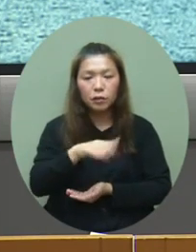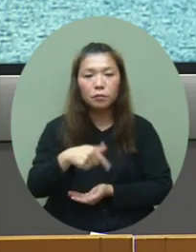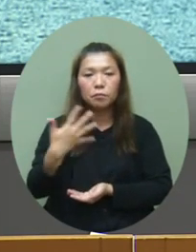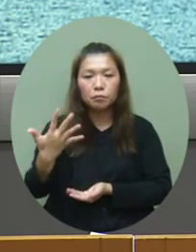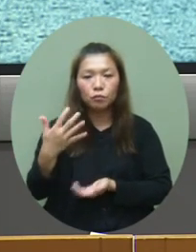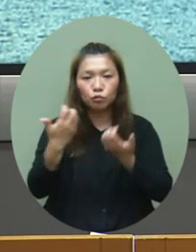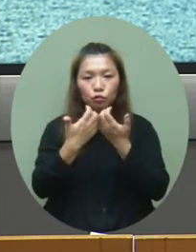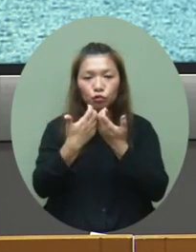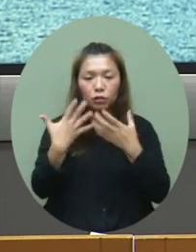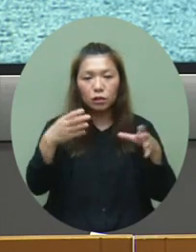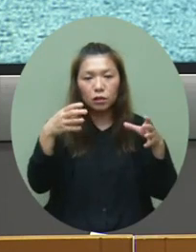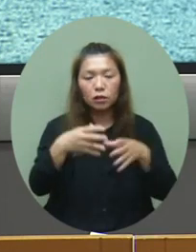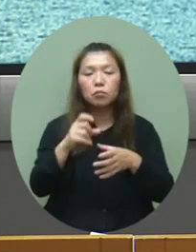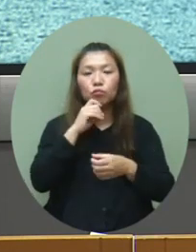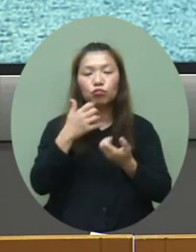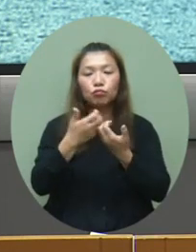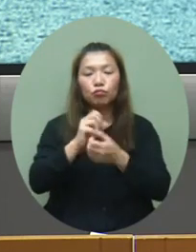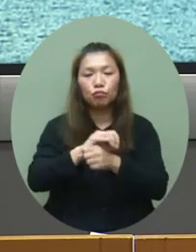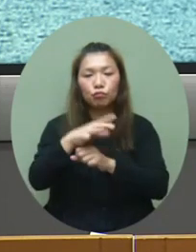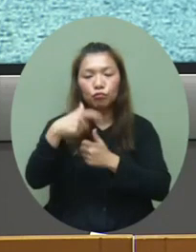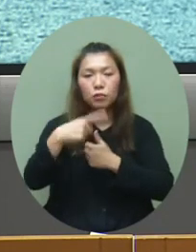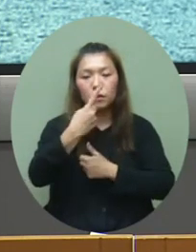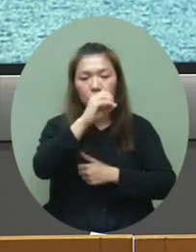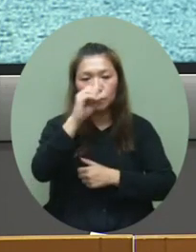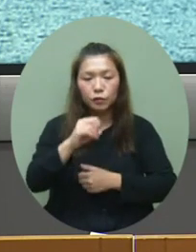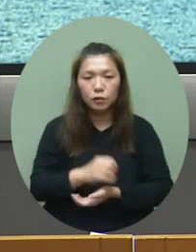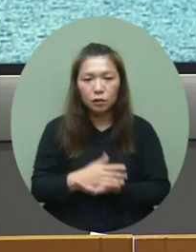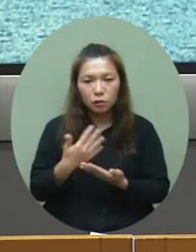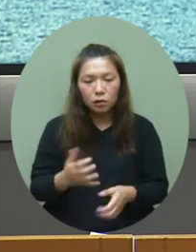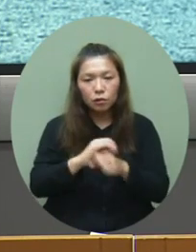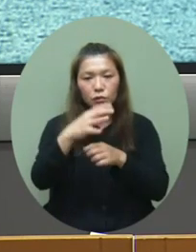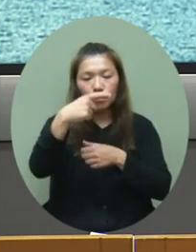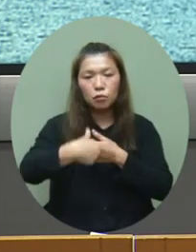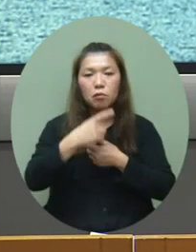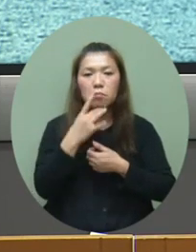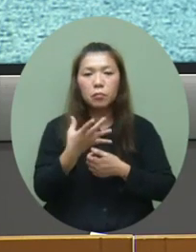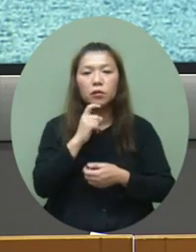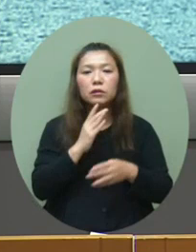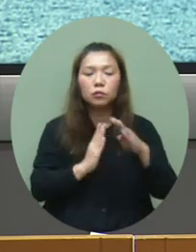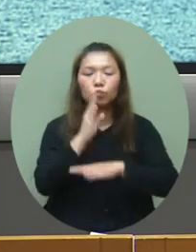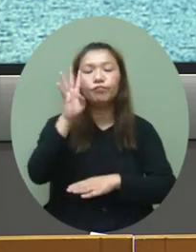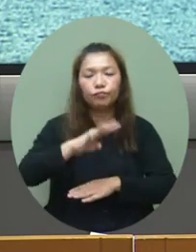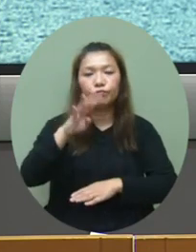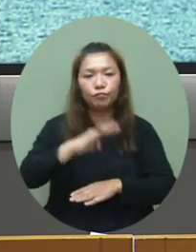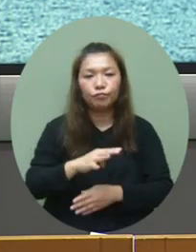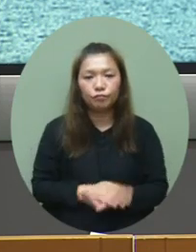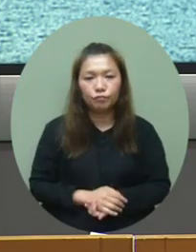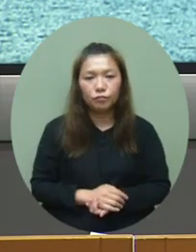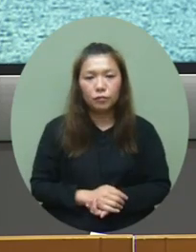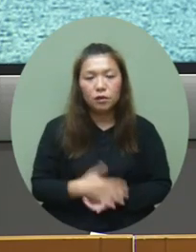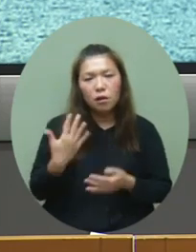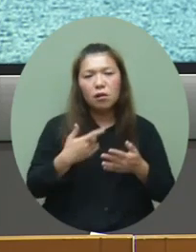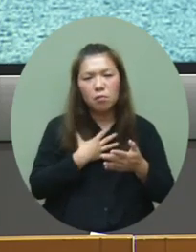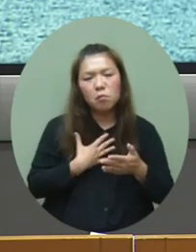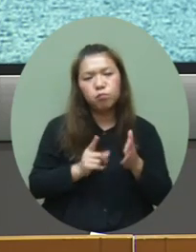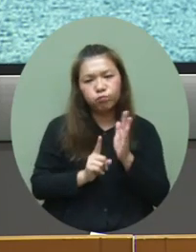就係、是、大概係1%左右嘅。咁今日個個案都本地個案都超過咗4000宗啦嚇，咁、都係有個上